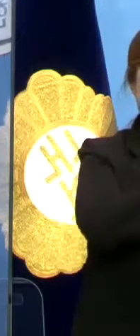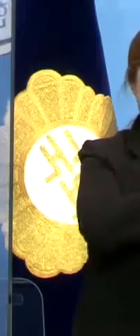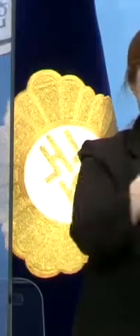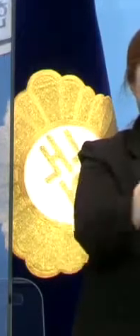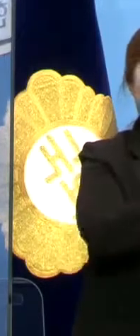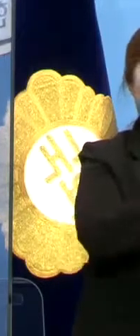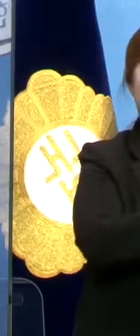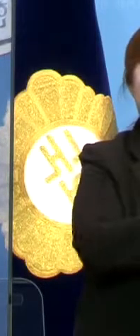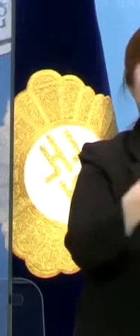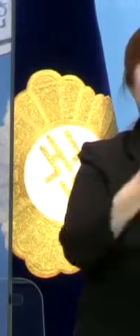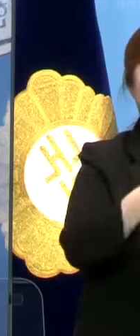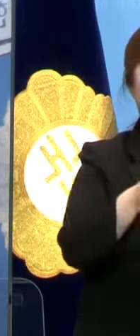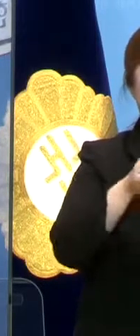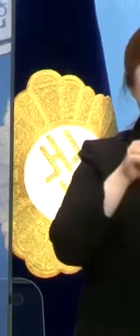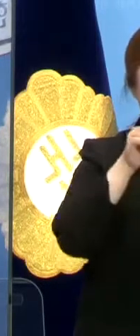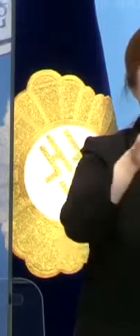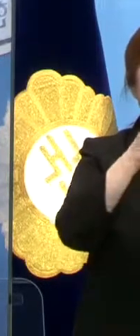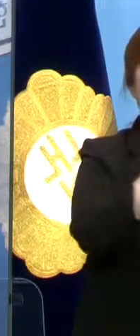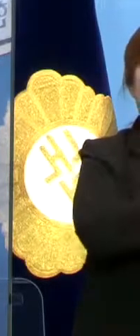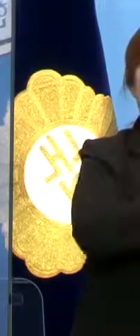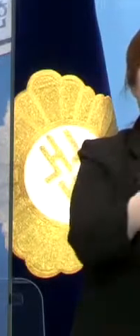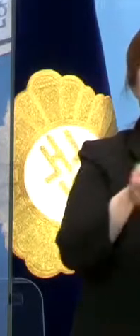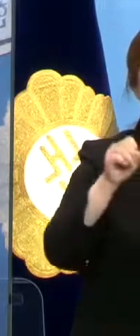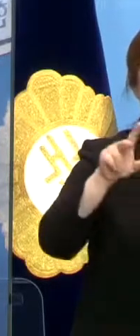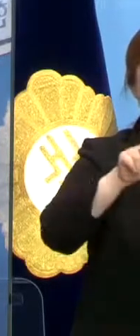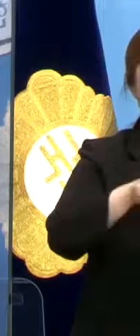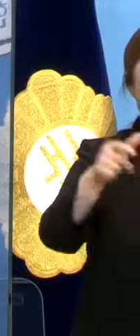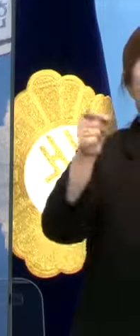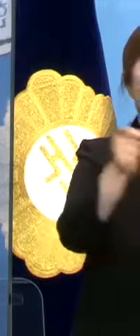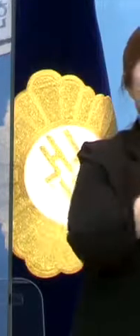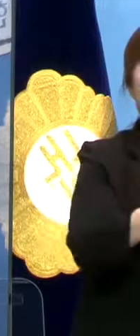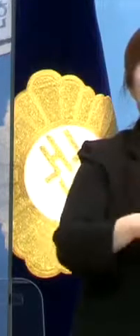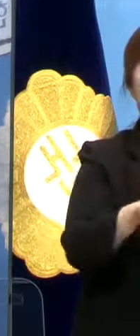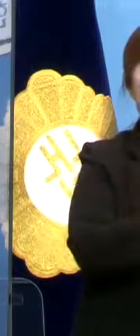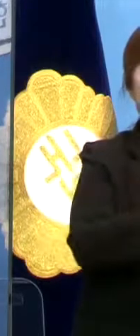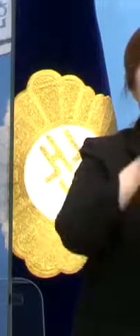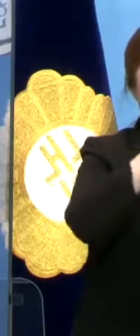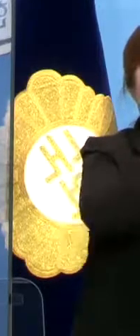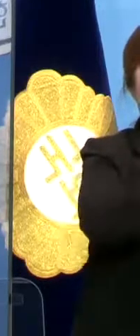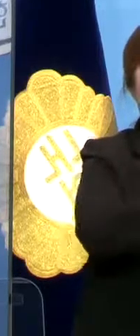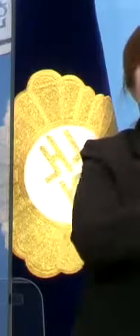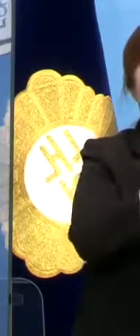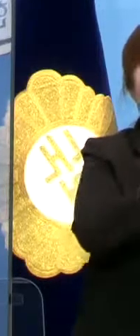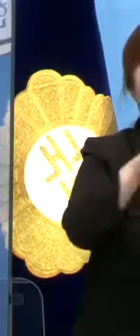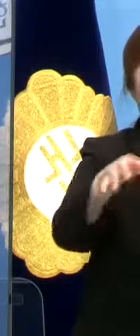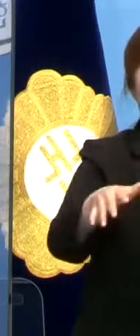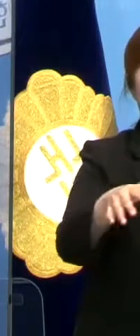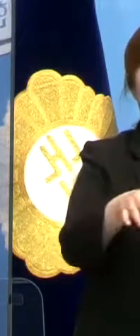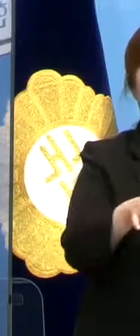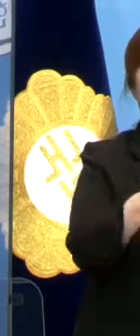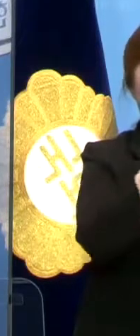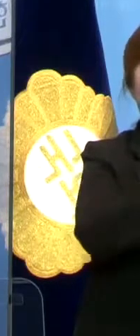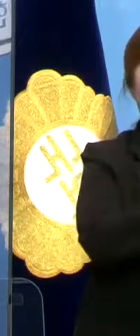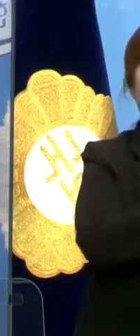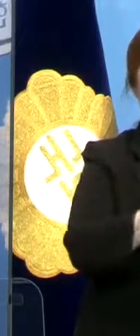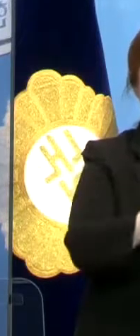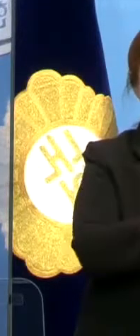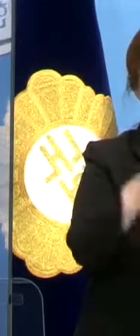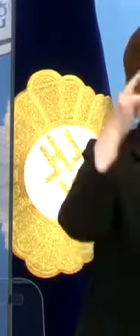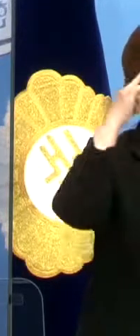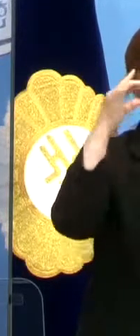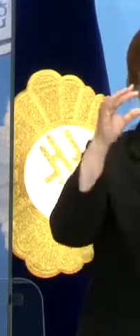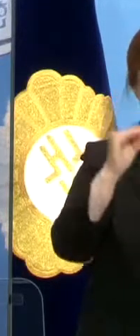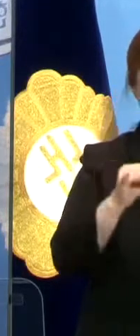선 또 택배 분류와 배송 시간을 단축할 수 있는 택배 긴 프라 의 확충도 필요하다는 데 공감대를